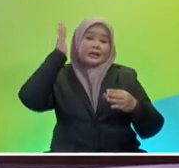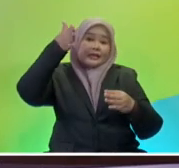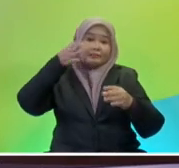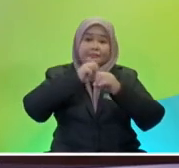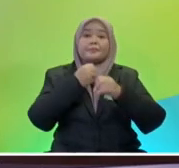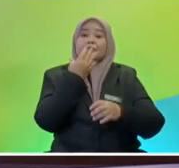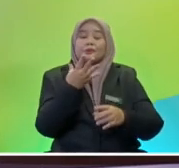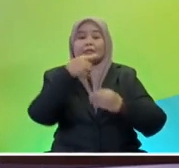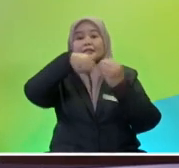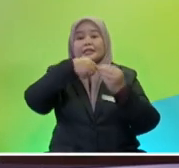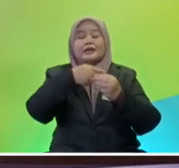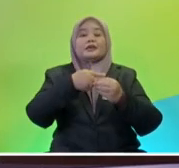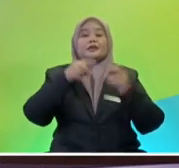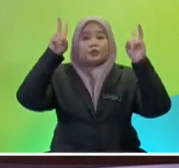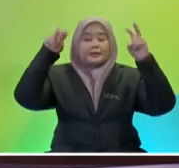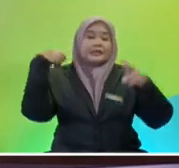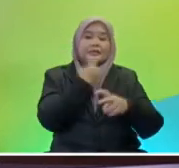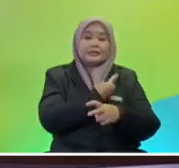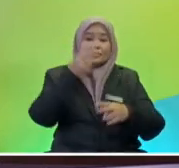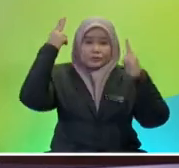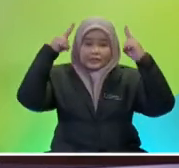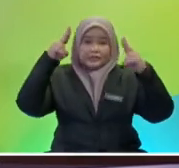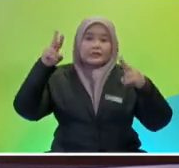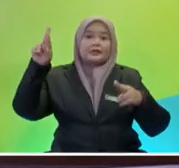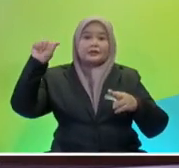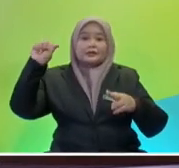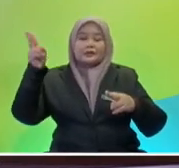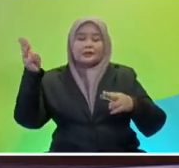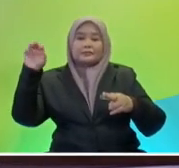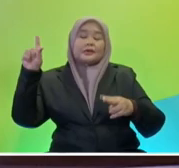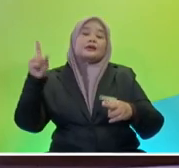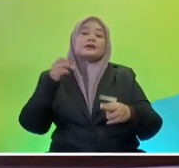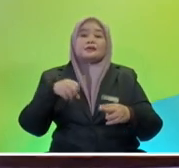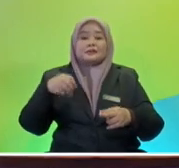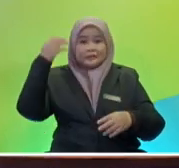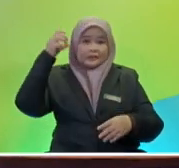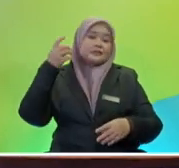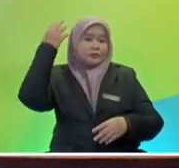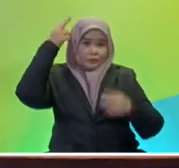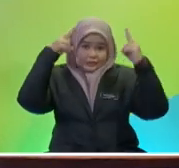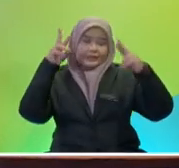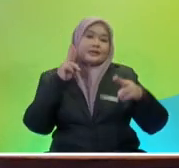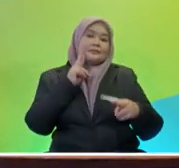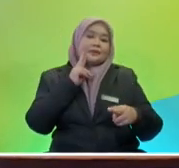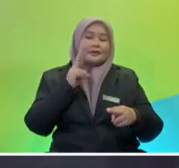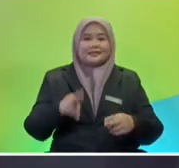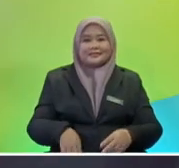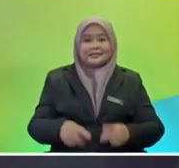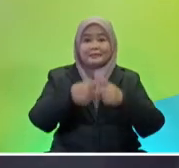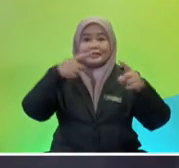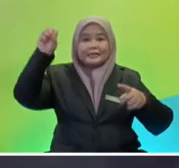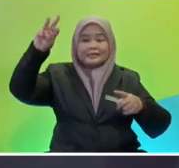topik kita yaitu Ustadzah Siti Rahmah syahbudin daripada SM sains Assalamualaikum